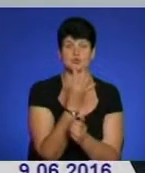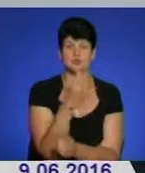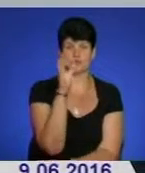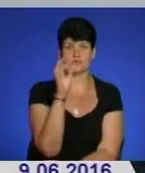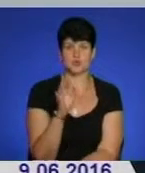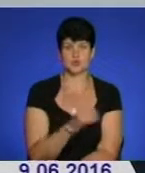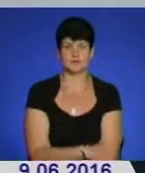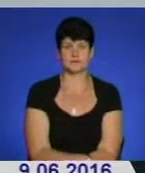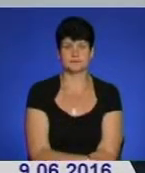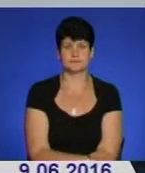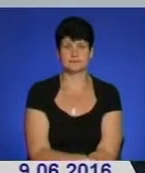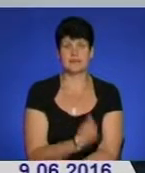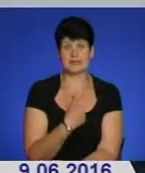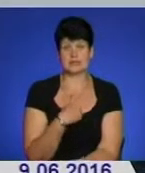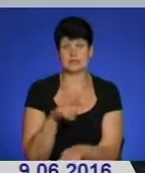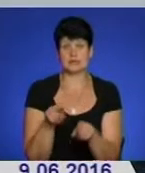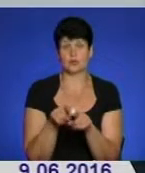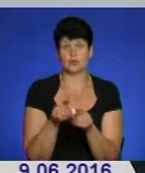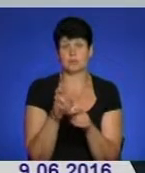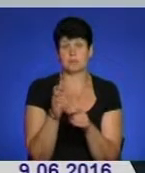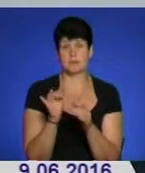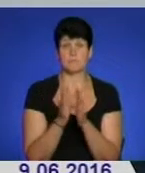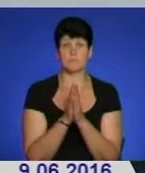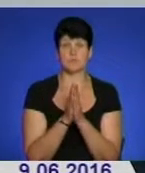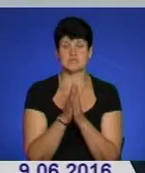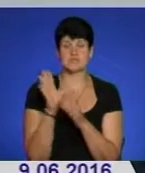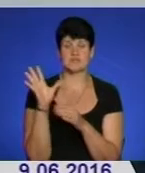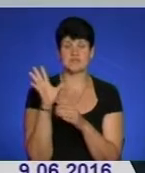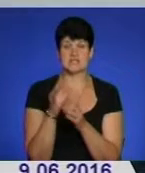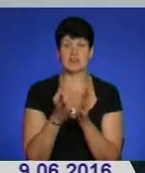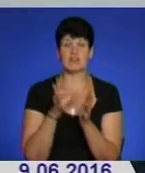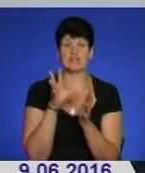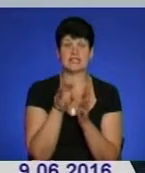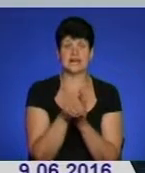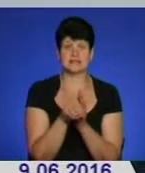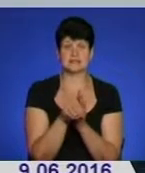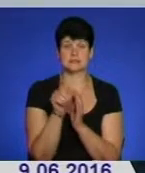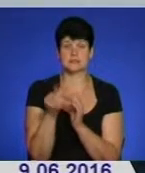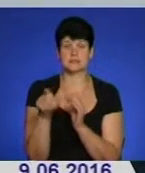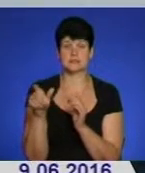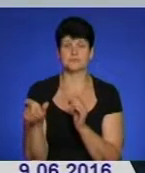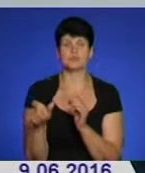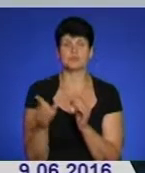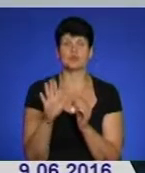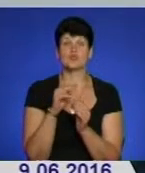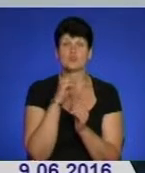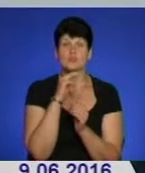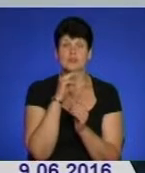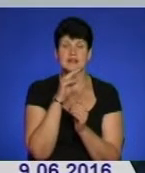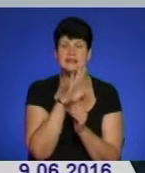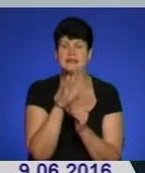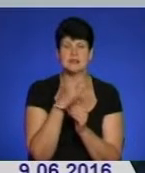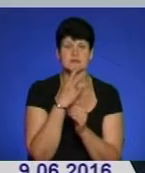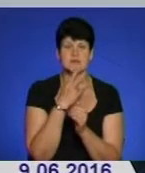4%. Я також би просив всіх вкладників, всіх громадян бути дуже обережним і не